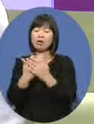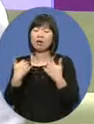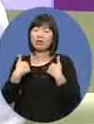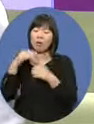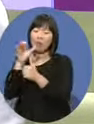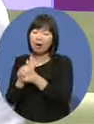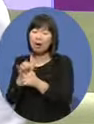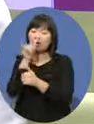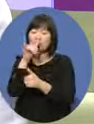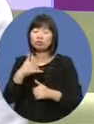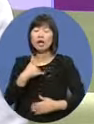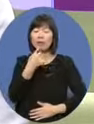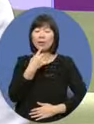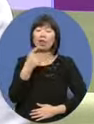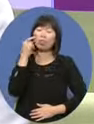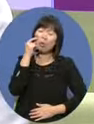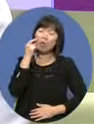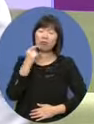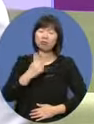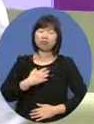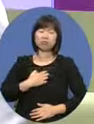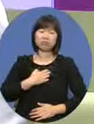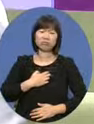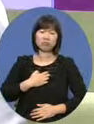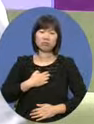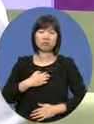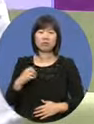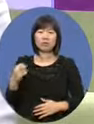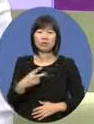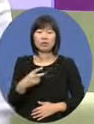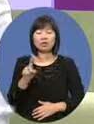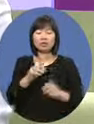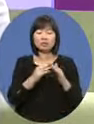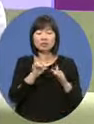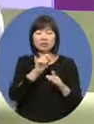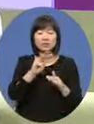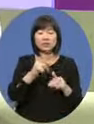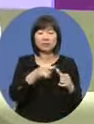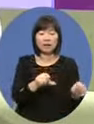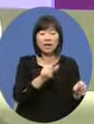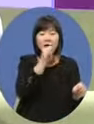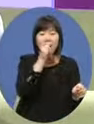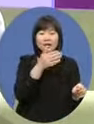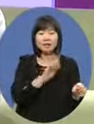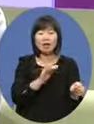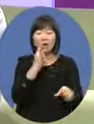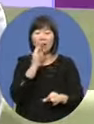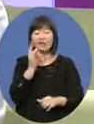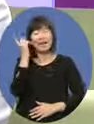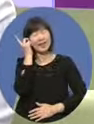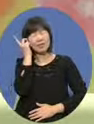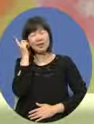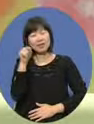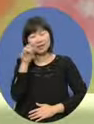그렇게 흥분합니다. 억울하고. 그리고 어떤 집은 이제 TV를 없애기도 하거든요. 근데 엄마는 인터넷, 핸드폰으로 그걸 보고 있어요. 아.